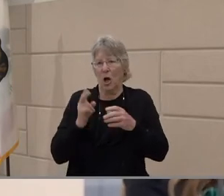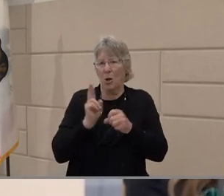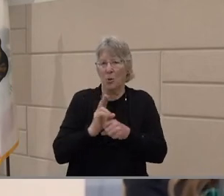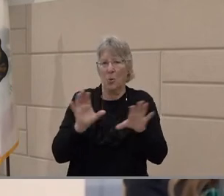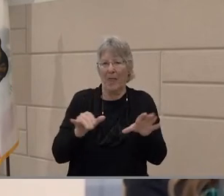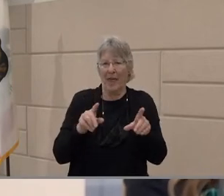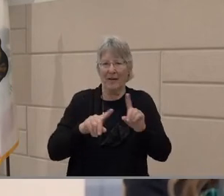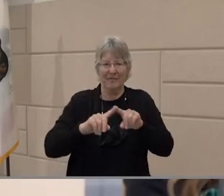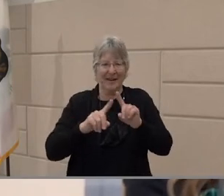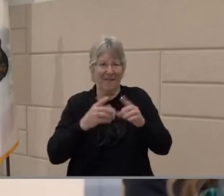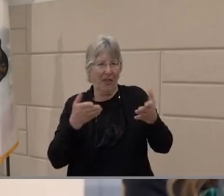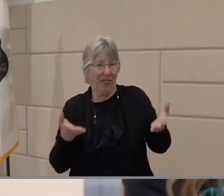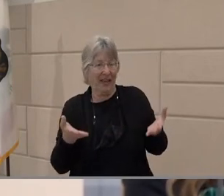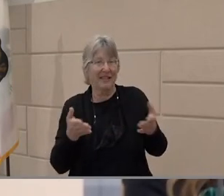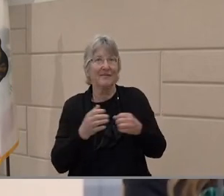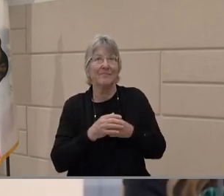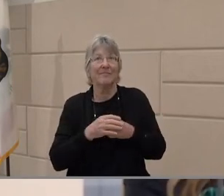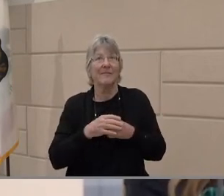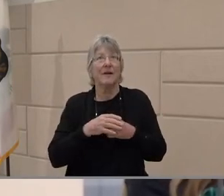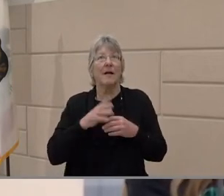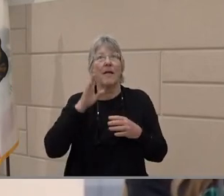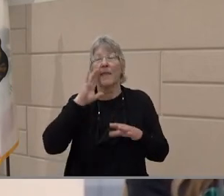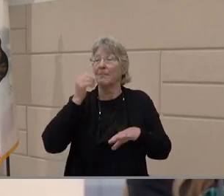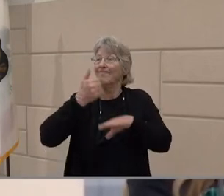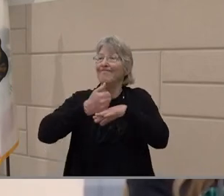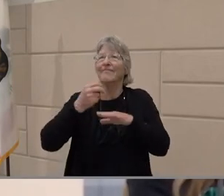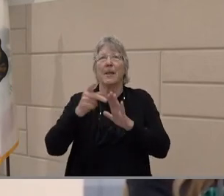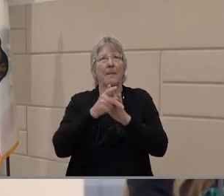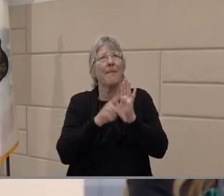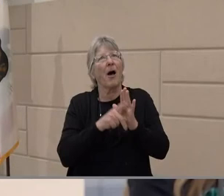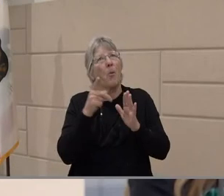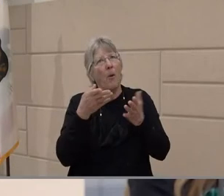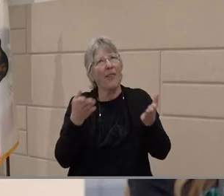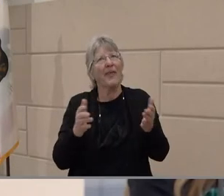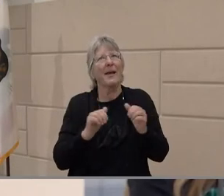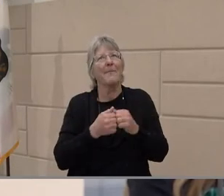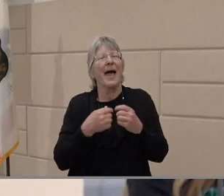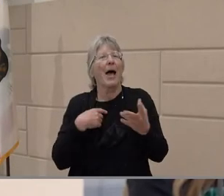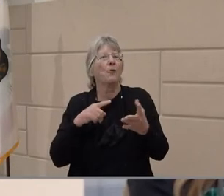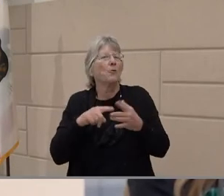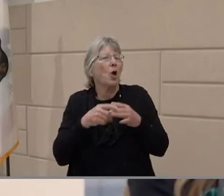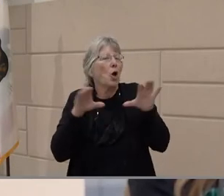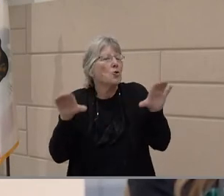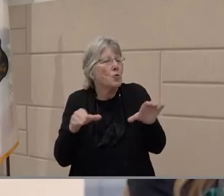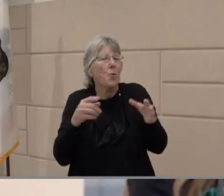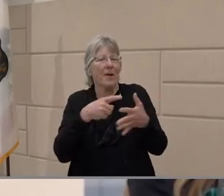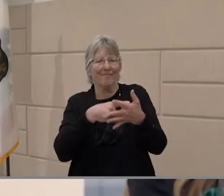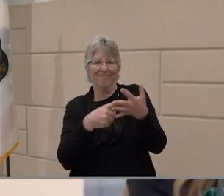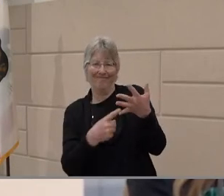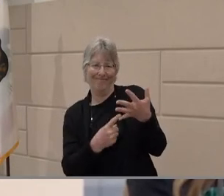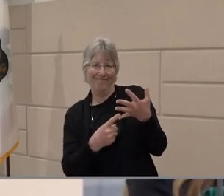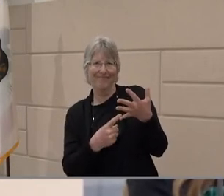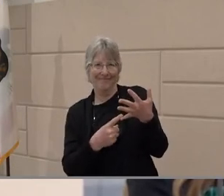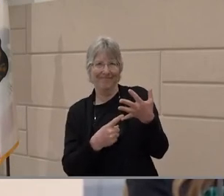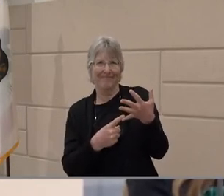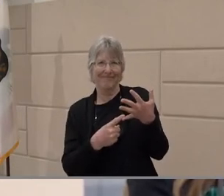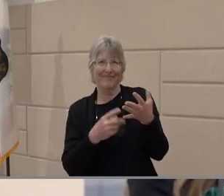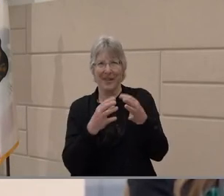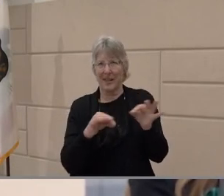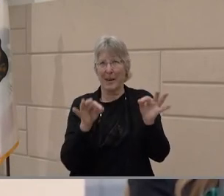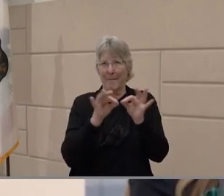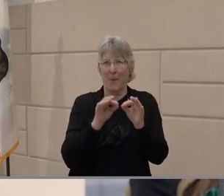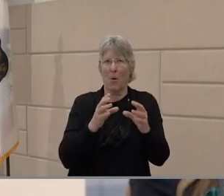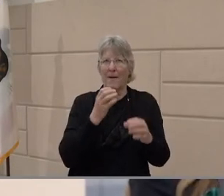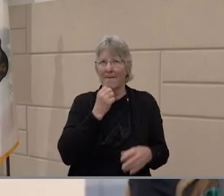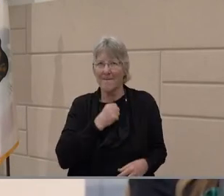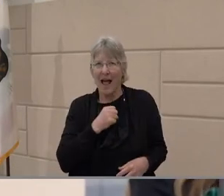ធ្វើប្រតិបត្តិការនៅក្នុងការ work permit ដើម្បីបង្ការជាកូកាប្រតិបត្តិទៅលើចំ